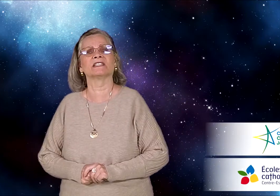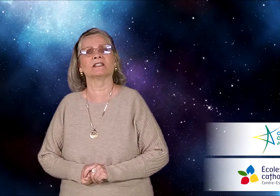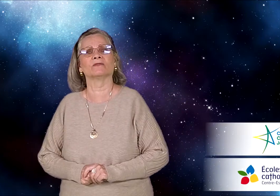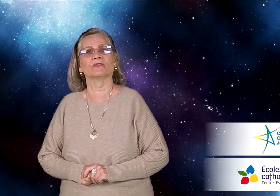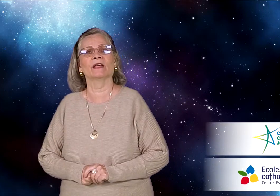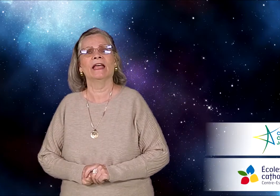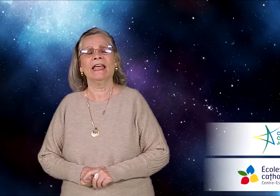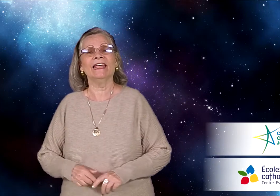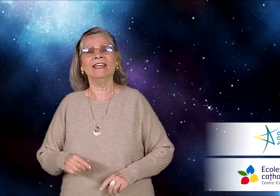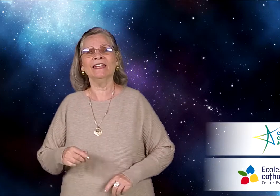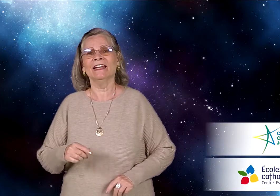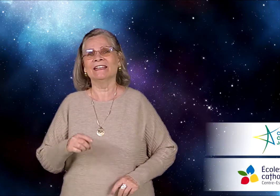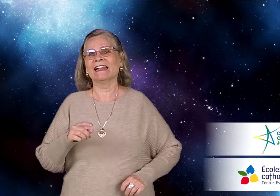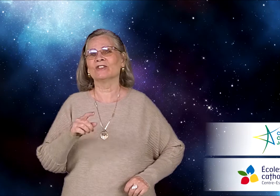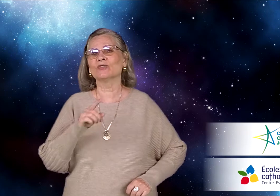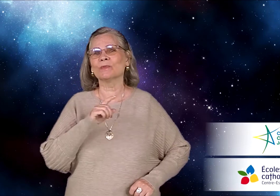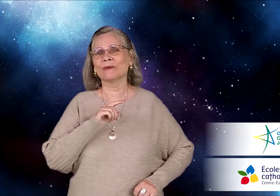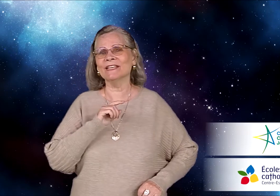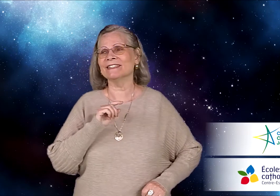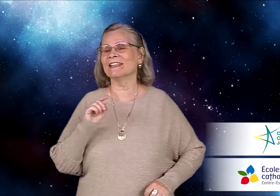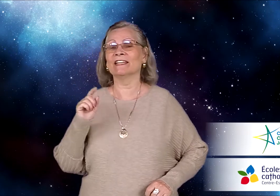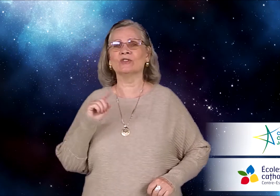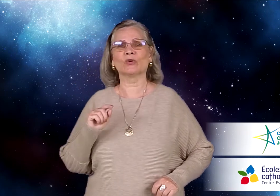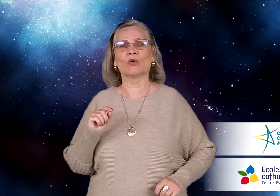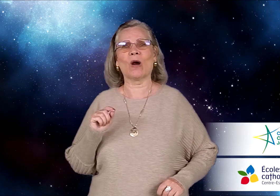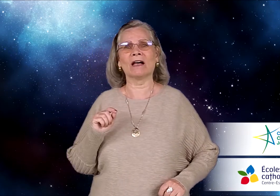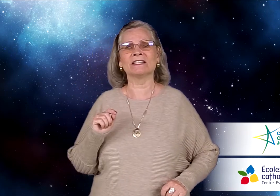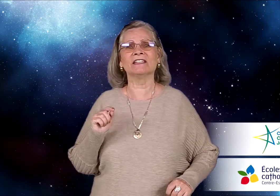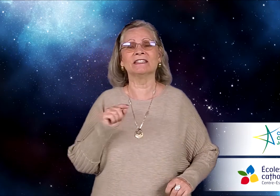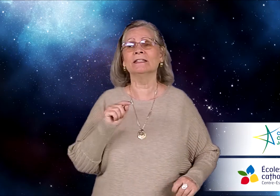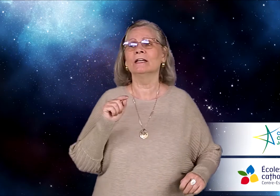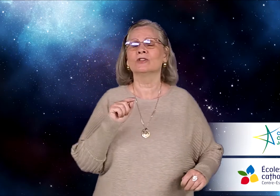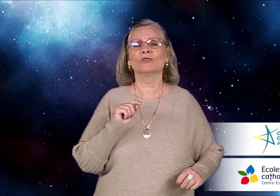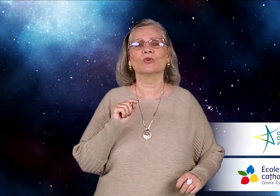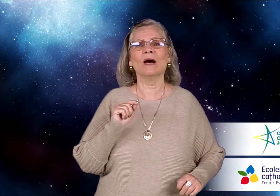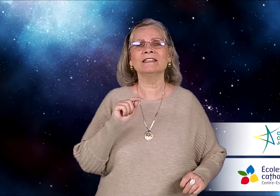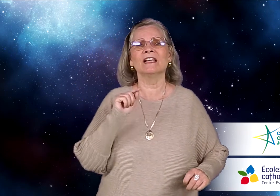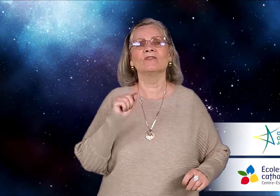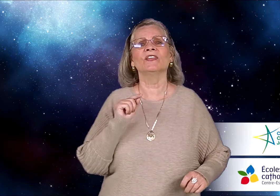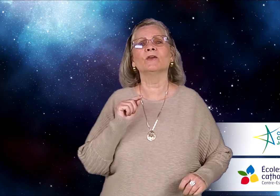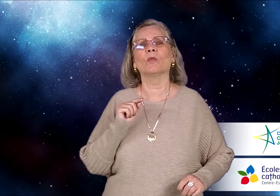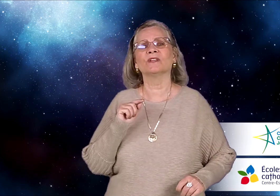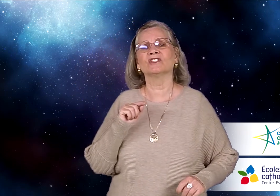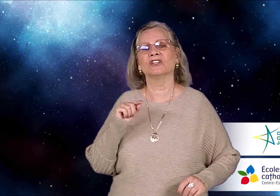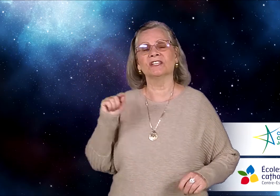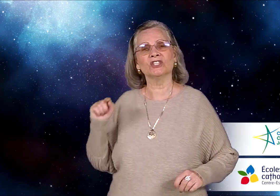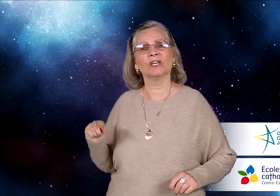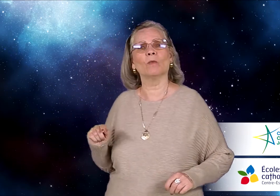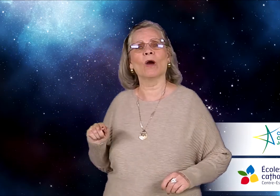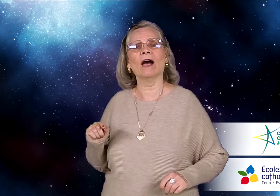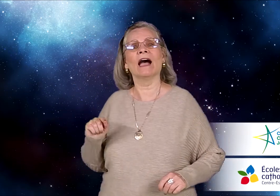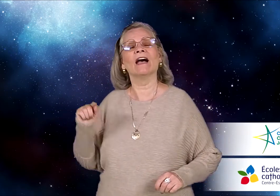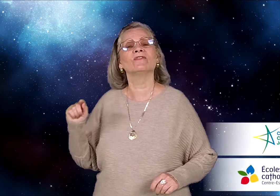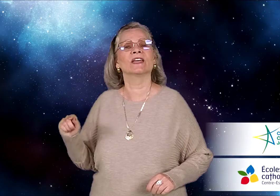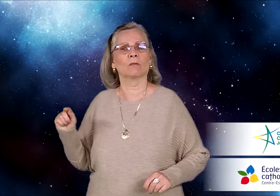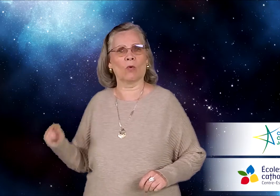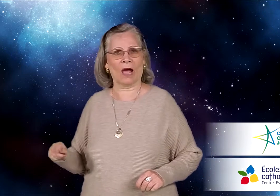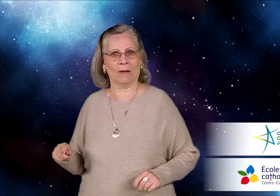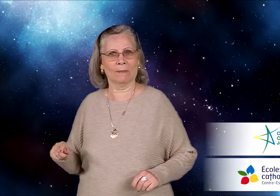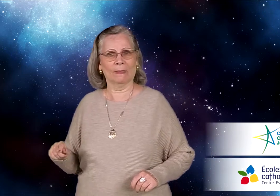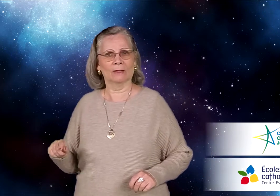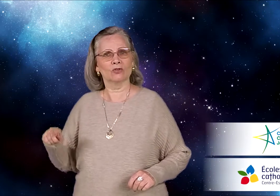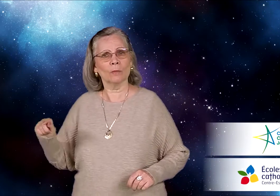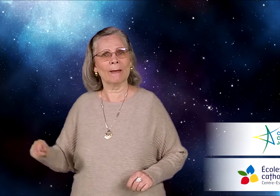sportives. Et la surprise, ça a été Turquoise. Elle dit, Turquoise, viens compétitionner chez moi, avec